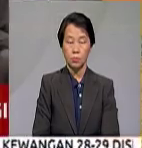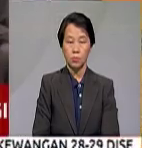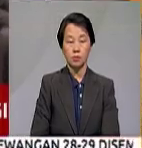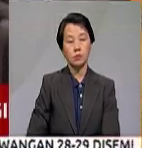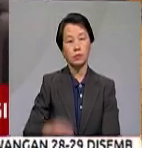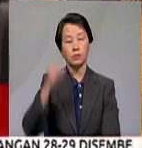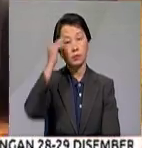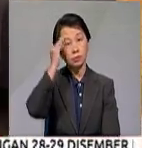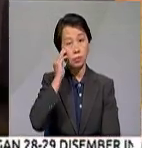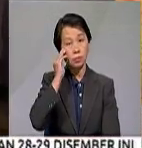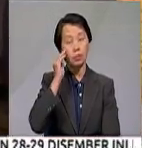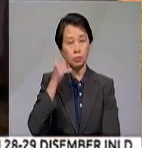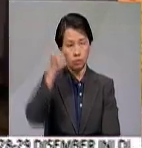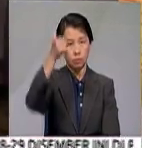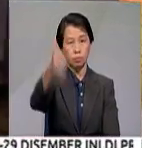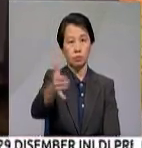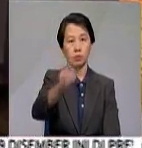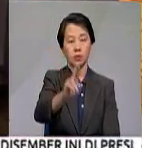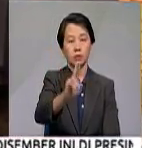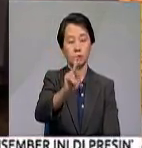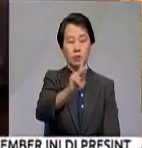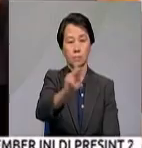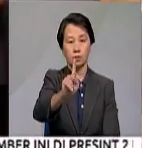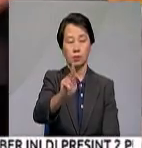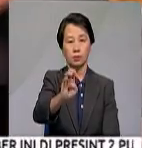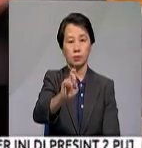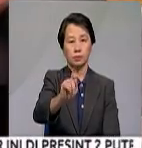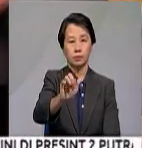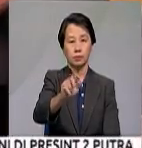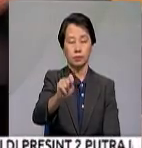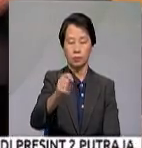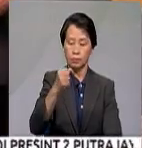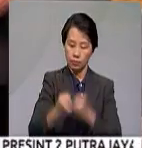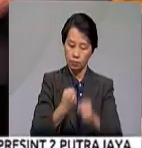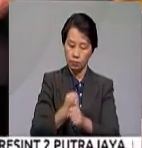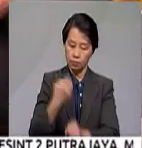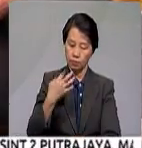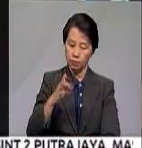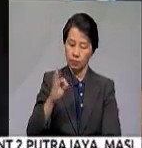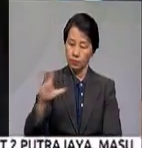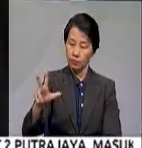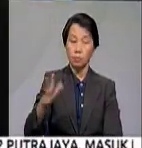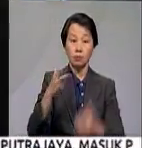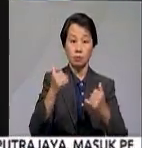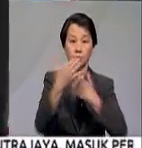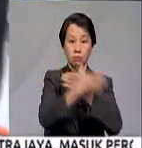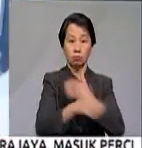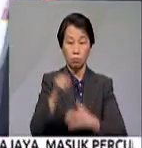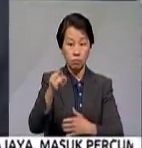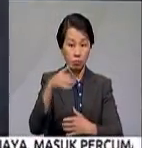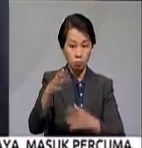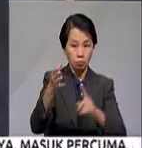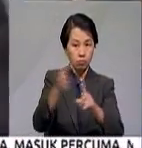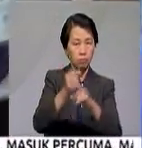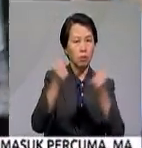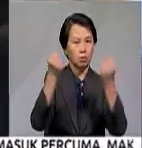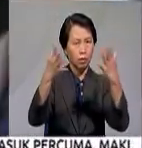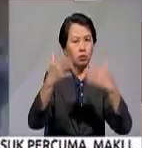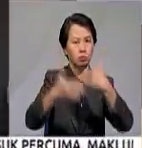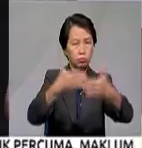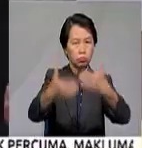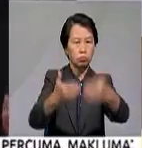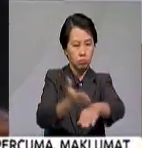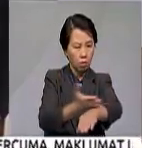Tun Dr. Mahathir pernah berkunjung ke Uzbekistan pada tahun 1993 dan kini negara itu telah mencapai banyak